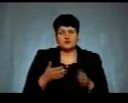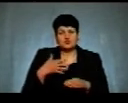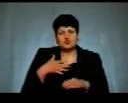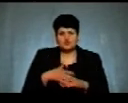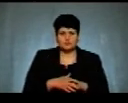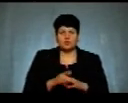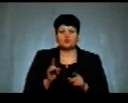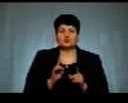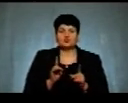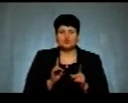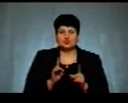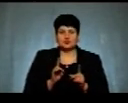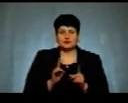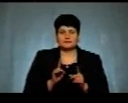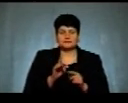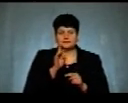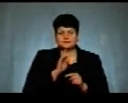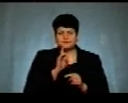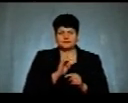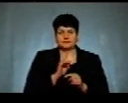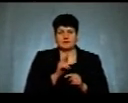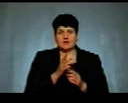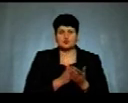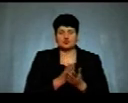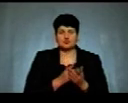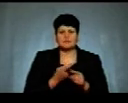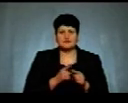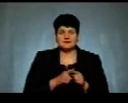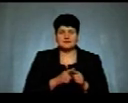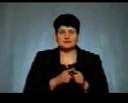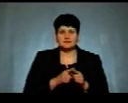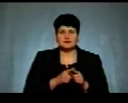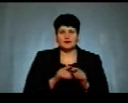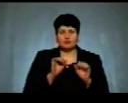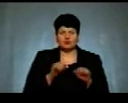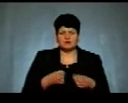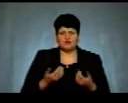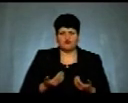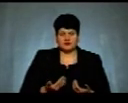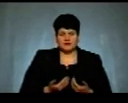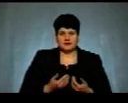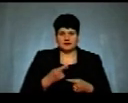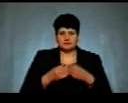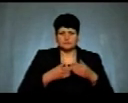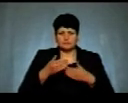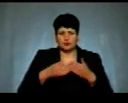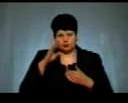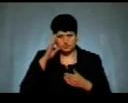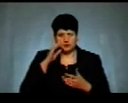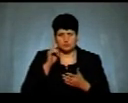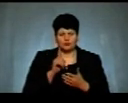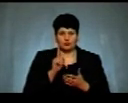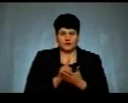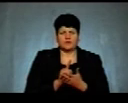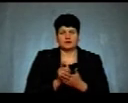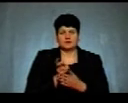зрозуміють, що строкова військова служба – це поштовх в житті, який повинен прийти справжній мужчина в своєму житті, для того,